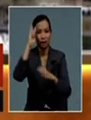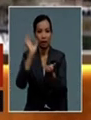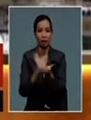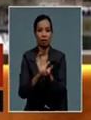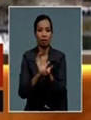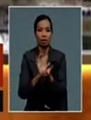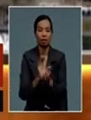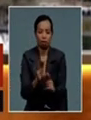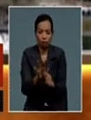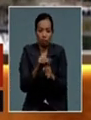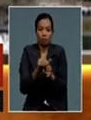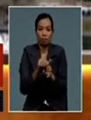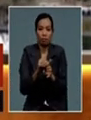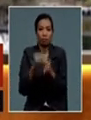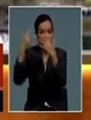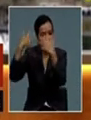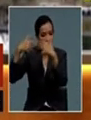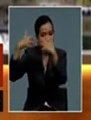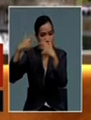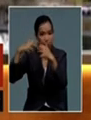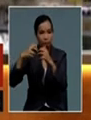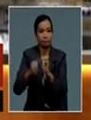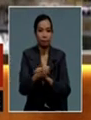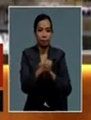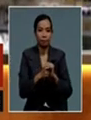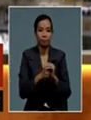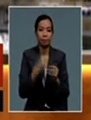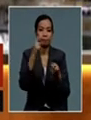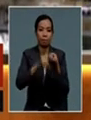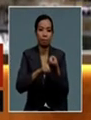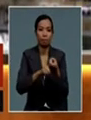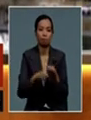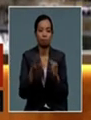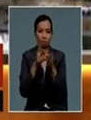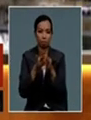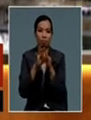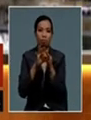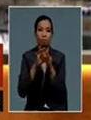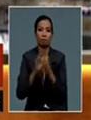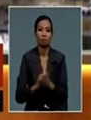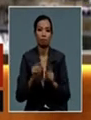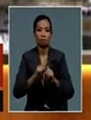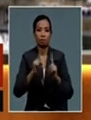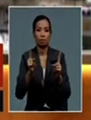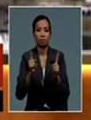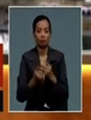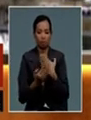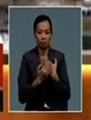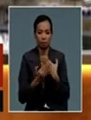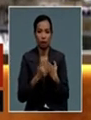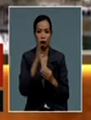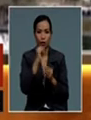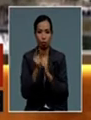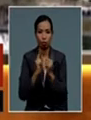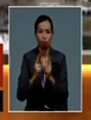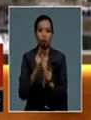มผัสกับสารทำลายประสาทที่ใช้ในการโจมตีอดีตสายลับรัสเซียนั้นตอนนี้อาการยังน่าเป็นห่วงอยู่ค่ะแต่ว่ายังมีสติแล้วก็สามารถพูด